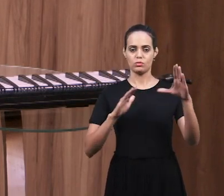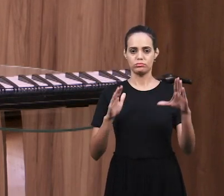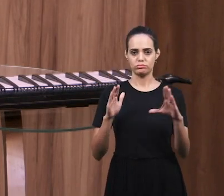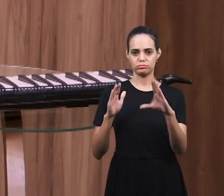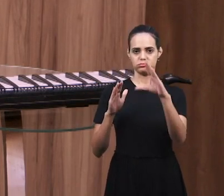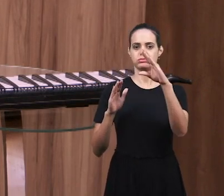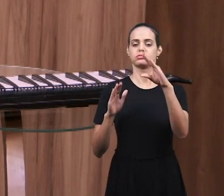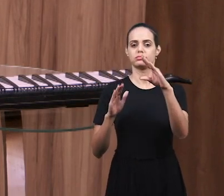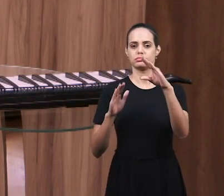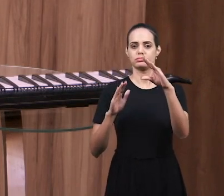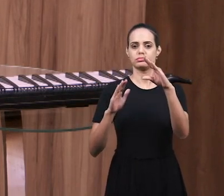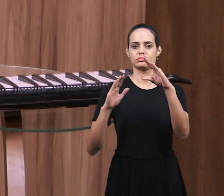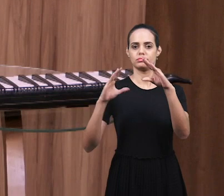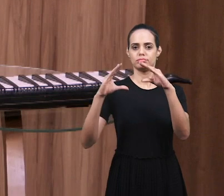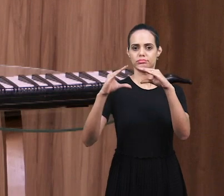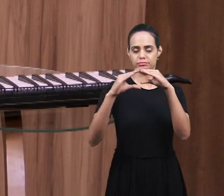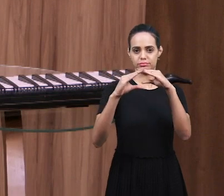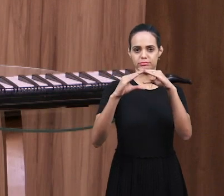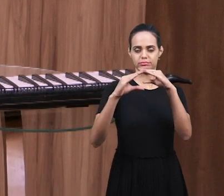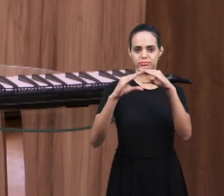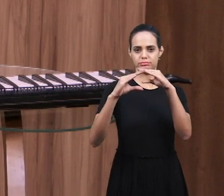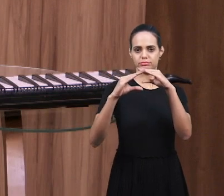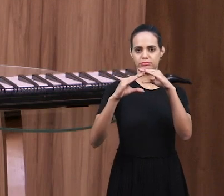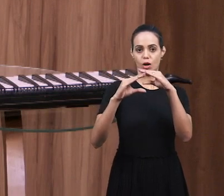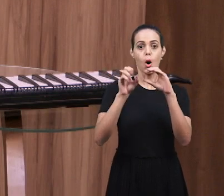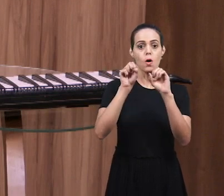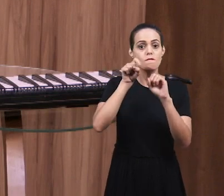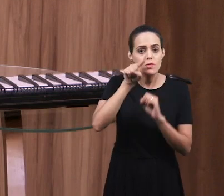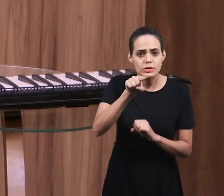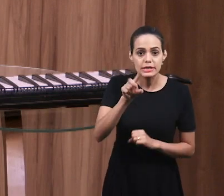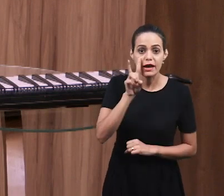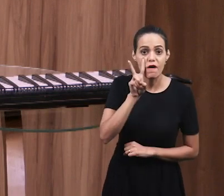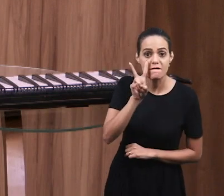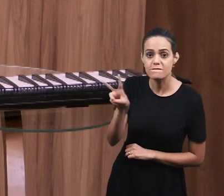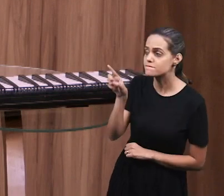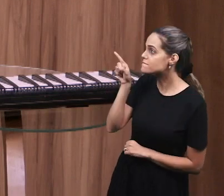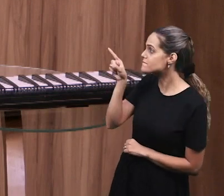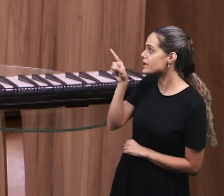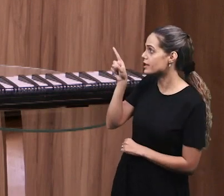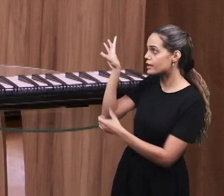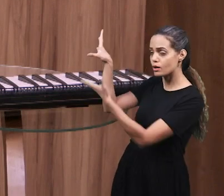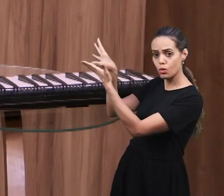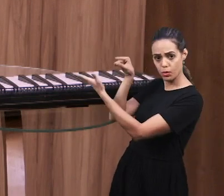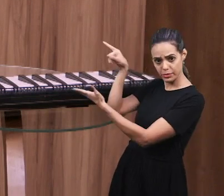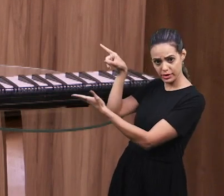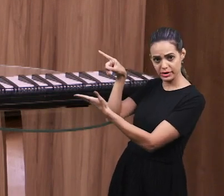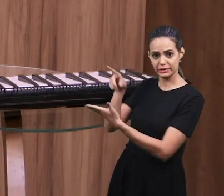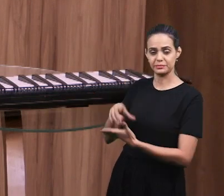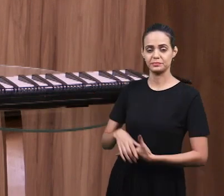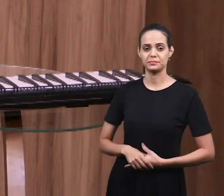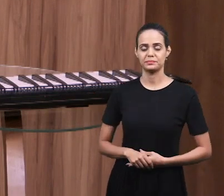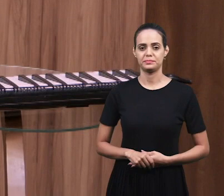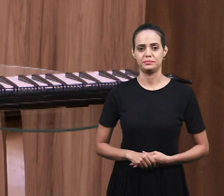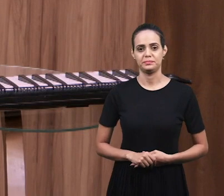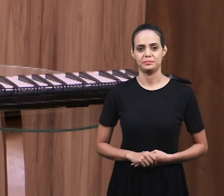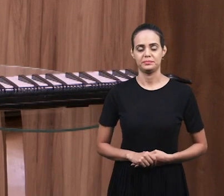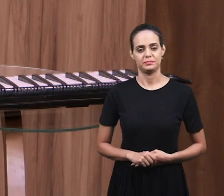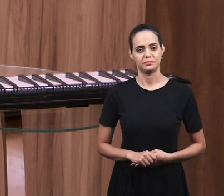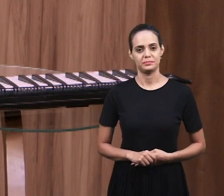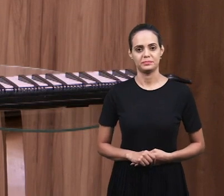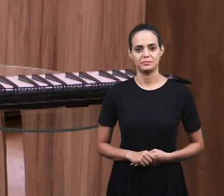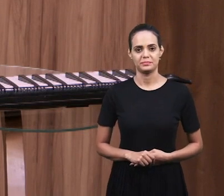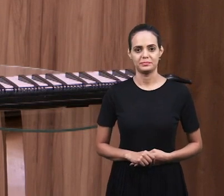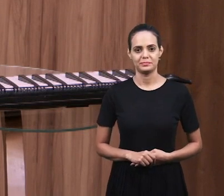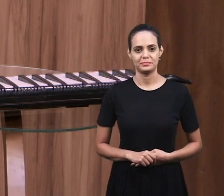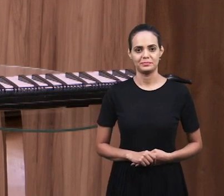gauche qui va boucher tous les trous. Et nous allons garder le 4e trou ouvert et les 2